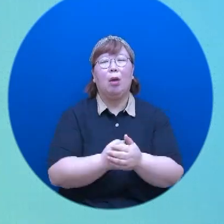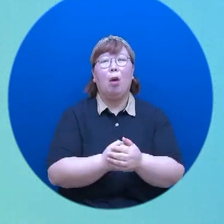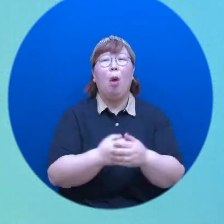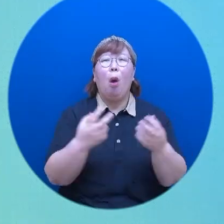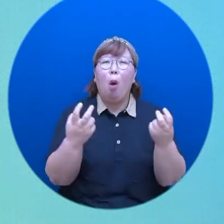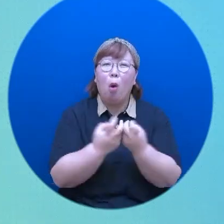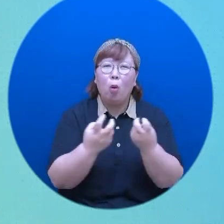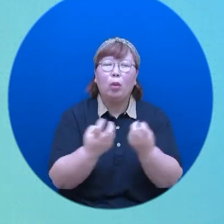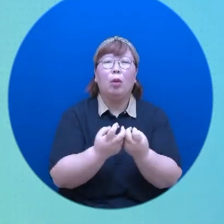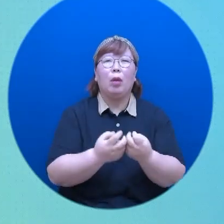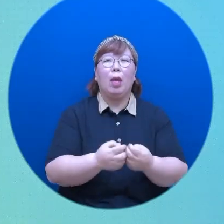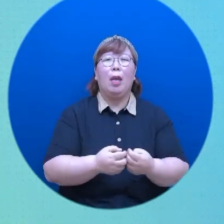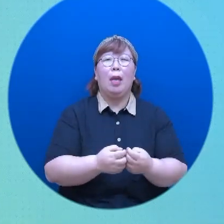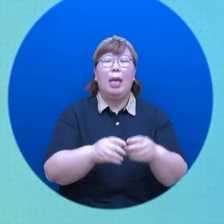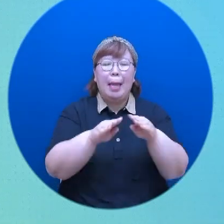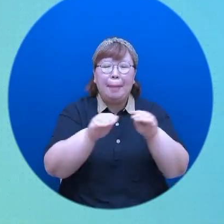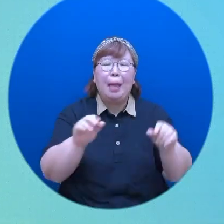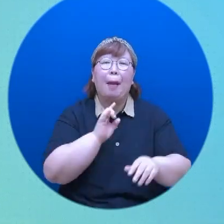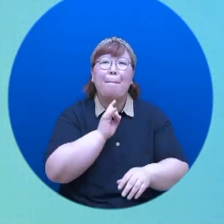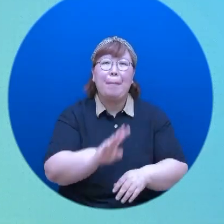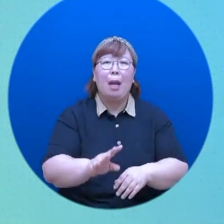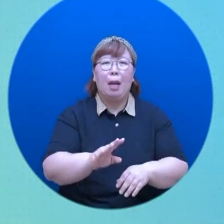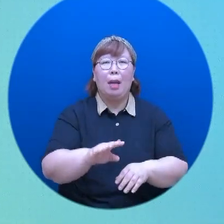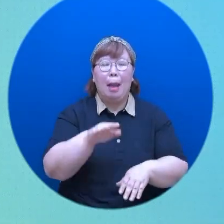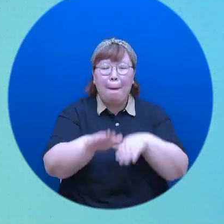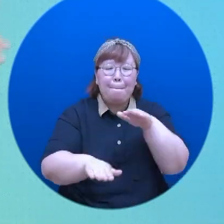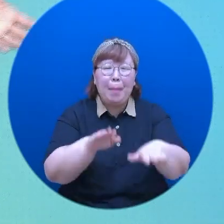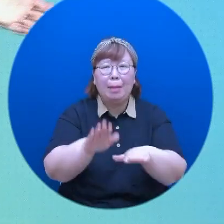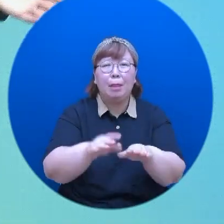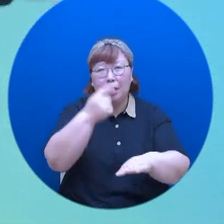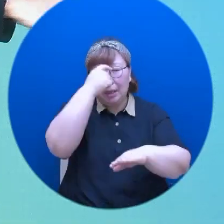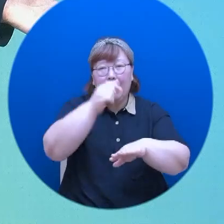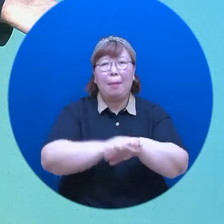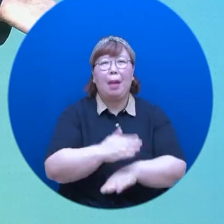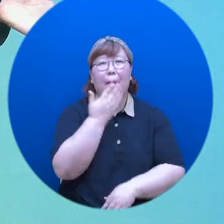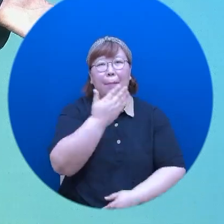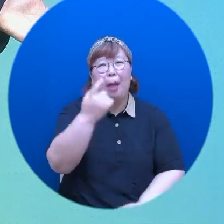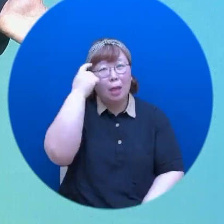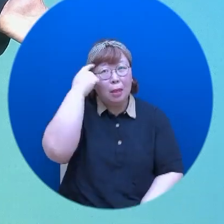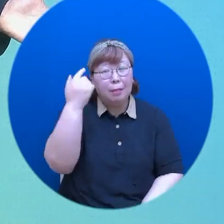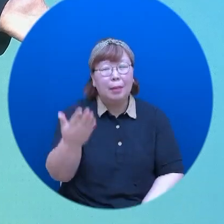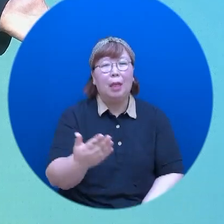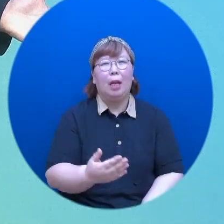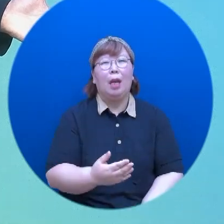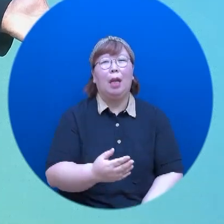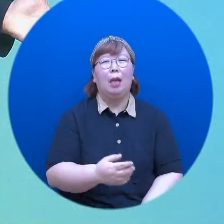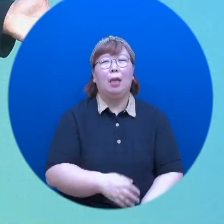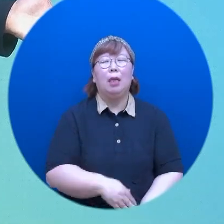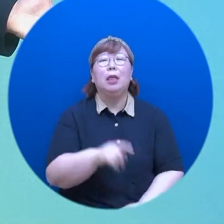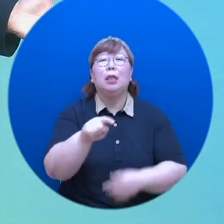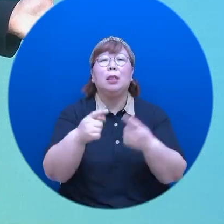어찌 마당만 밟고 들어가는 예배를 드릴 수 있겠습니까? 그렇게 깊은 예배 자리로